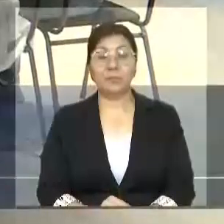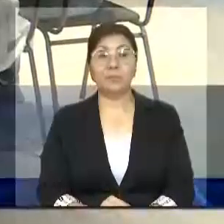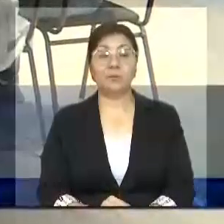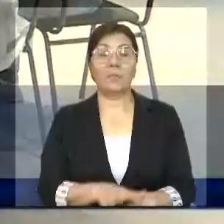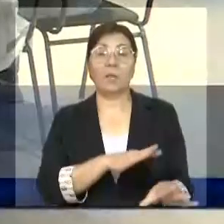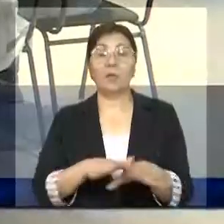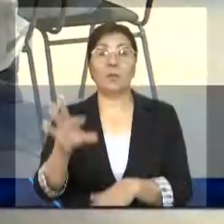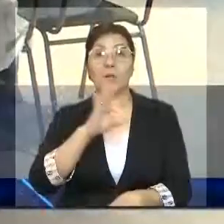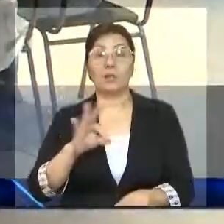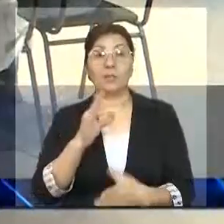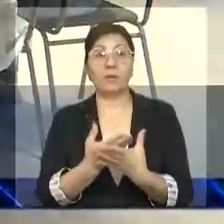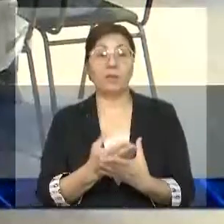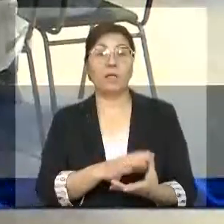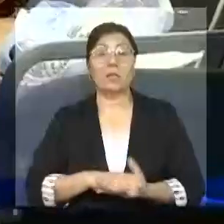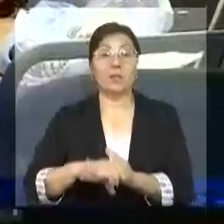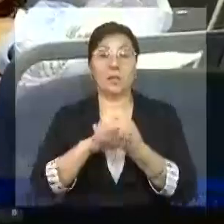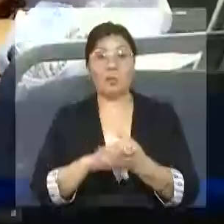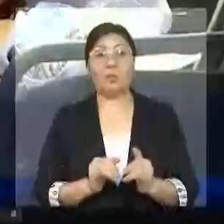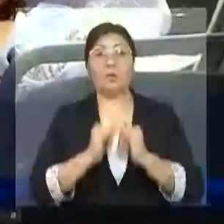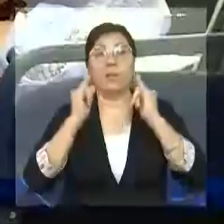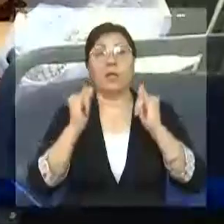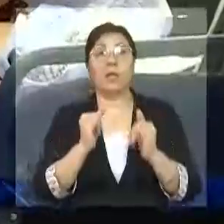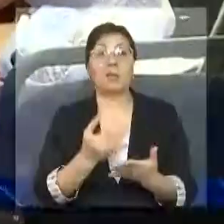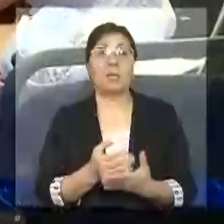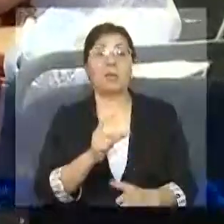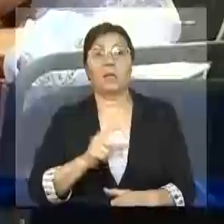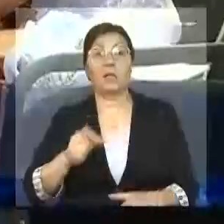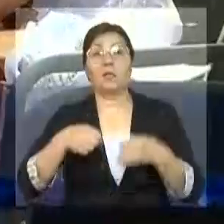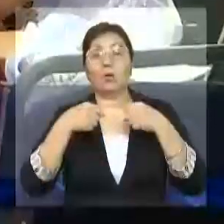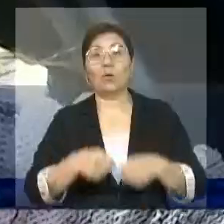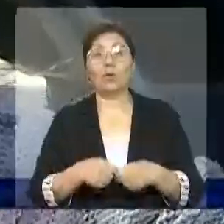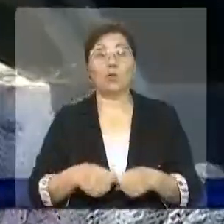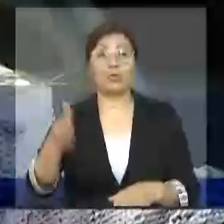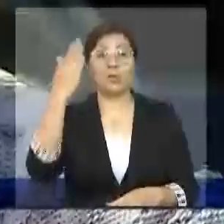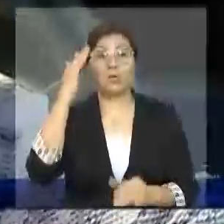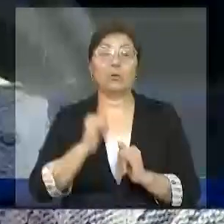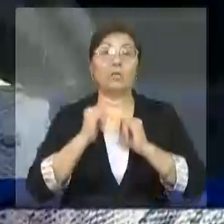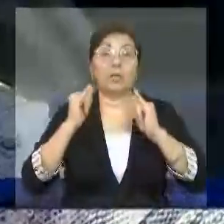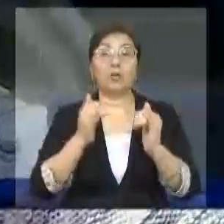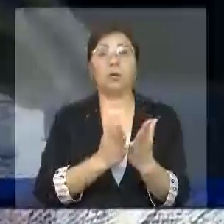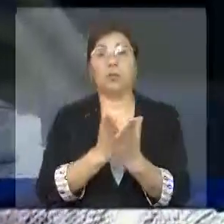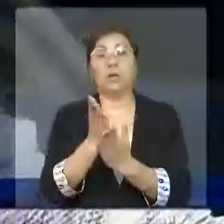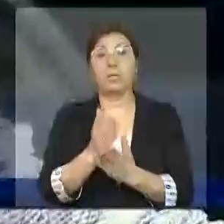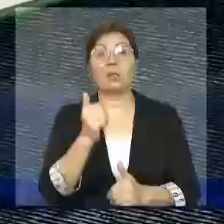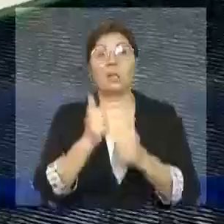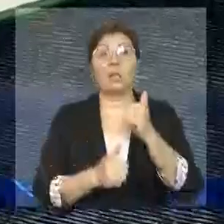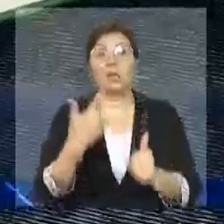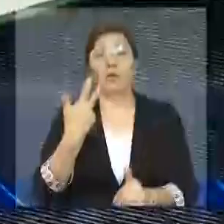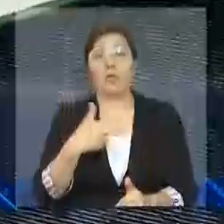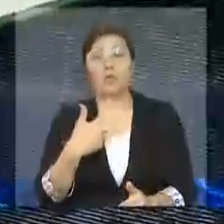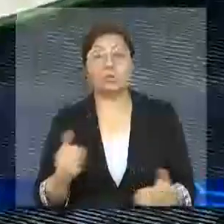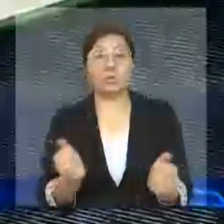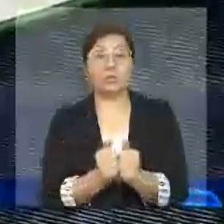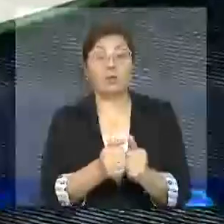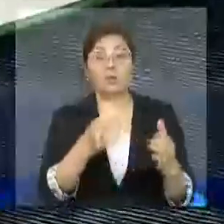Шара өңірдегі конфессияаралық келісімді дамытуға, сондай-ақ халықтың құқықтық сауаттылығын арттыруға бағытталған сайысқа 30-ға жуық діни